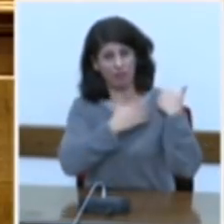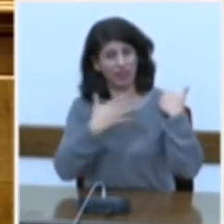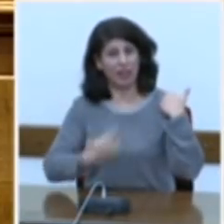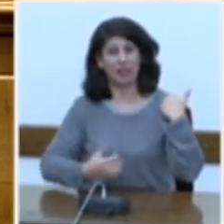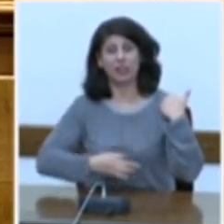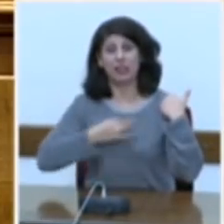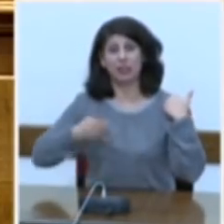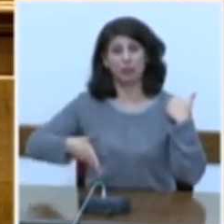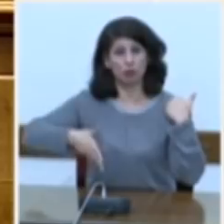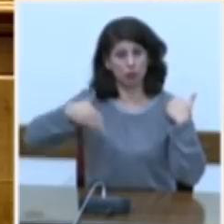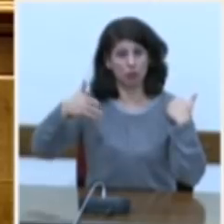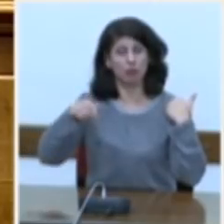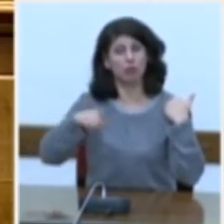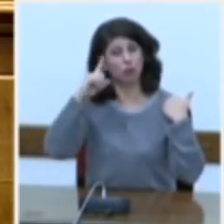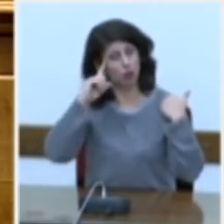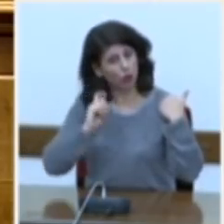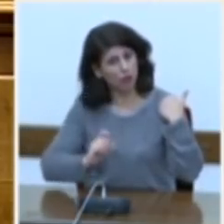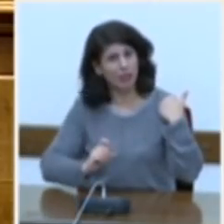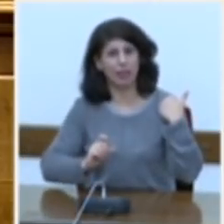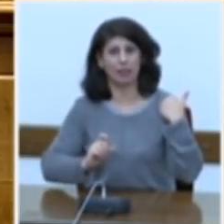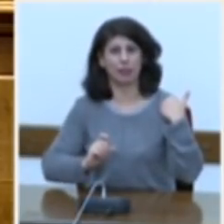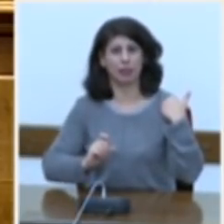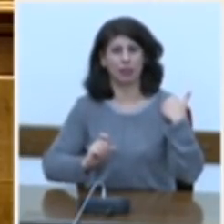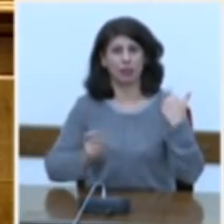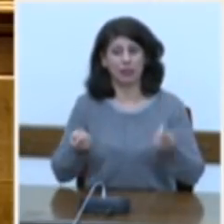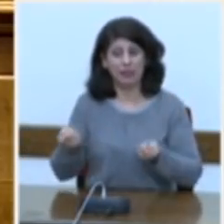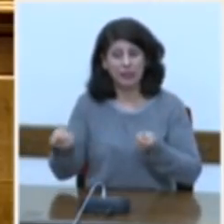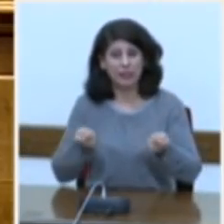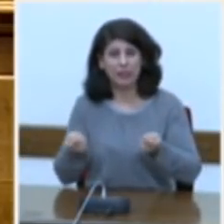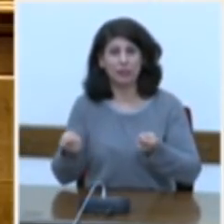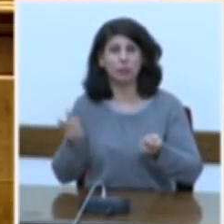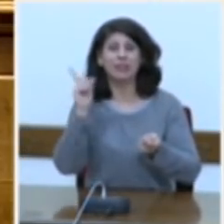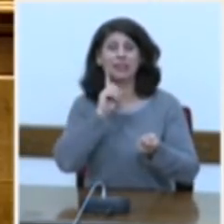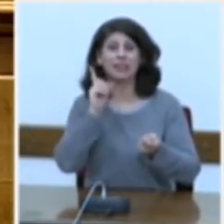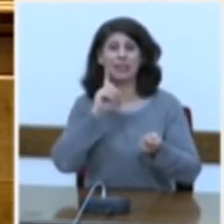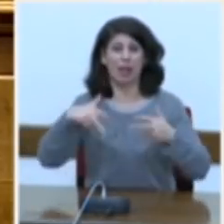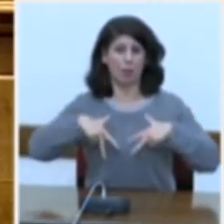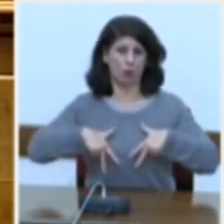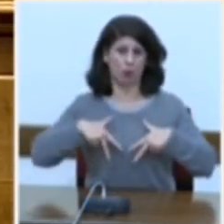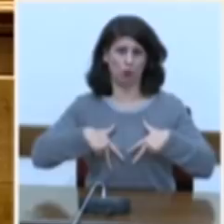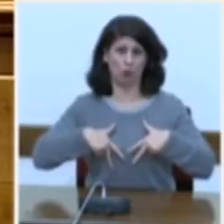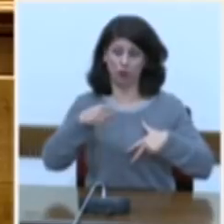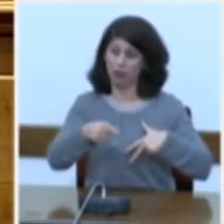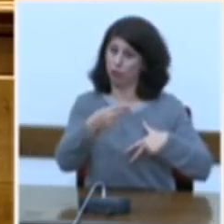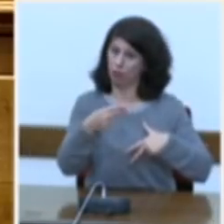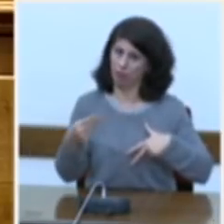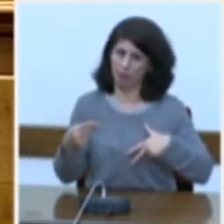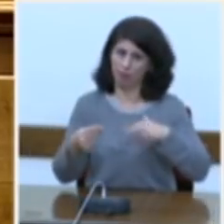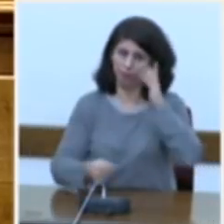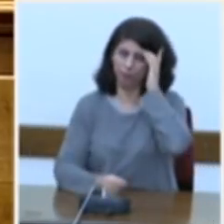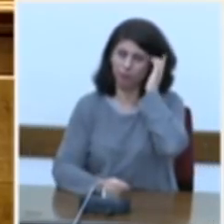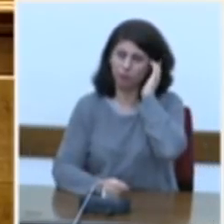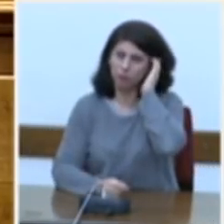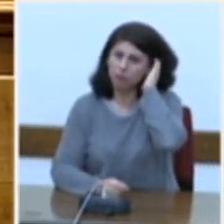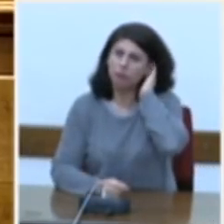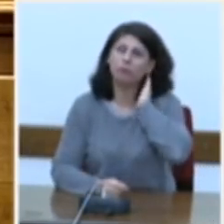Μητσοτάκη, αφού ήταν σε γνώση σας οι χειρισμοί της κυρίας υπουργού στο συγκεκριμένο θέμα,